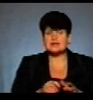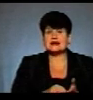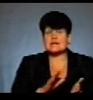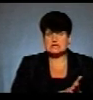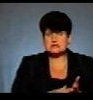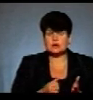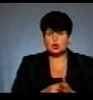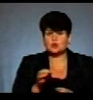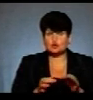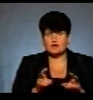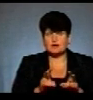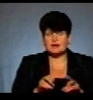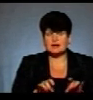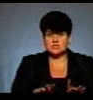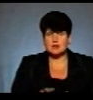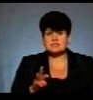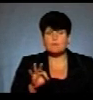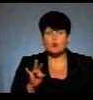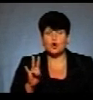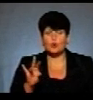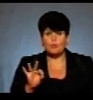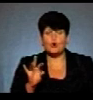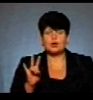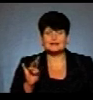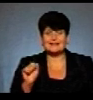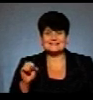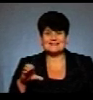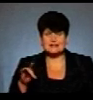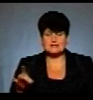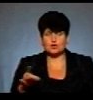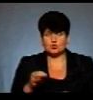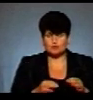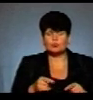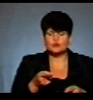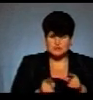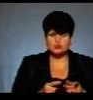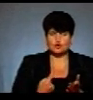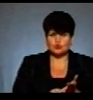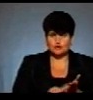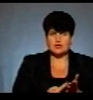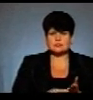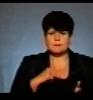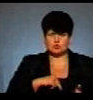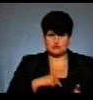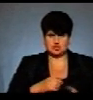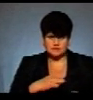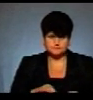справа, яка розглядалася Монастирським районним судом, і там справді було доведено психологічне насильство,